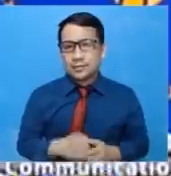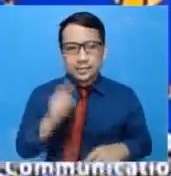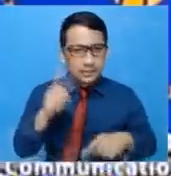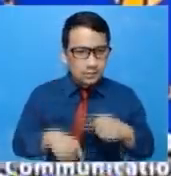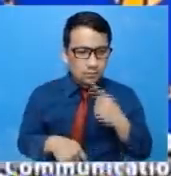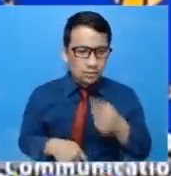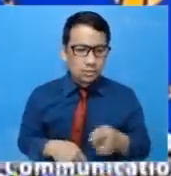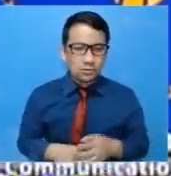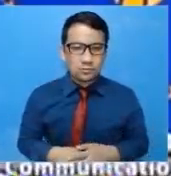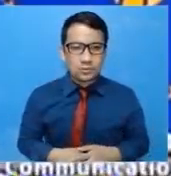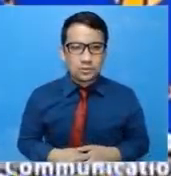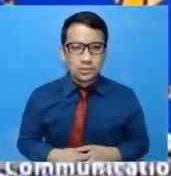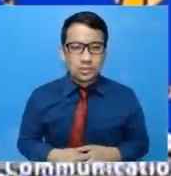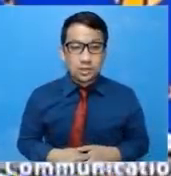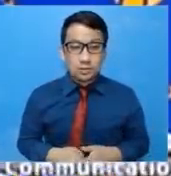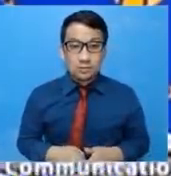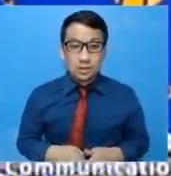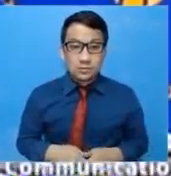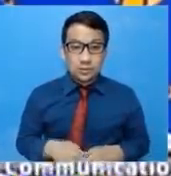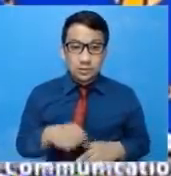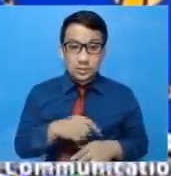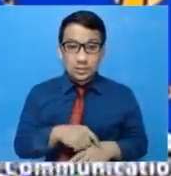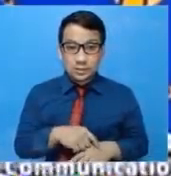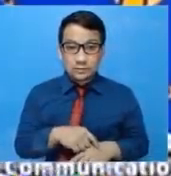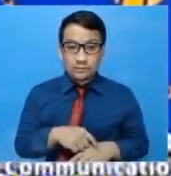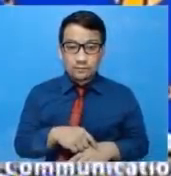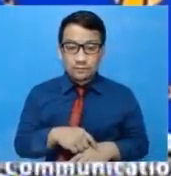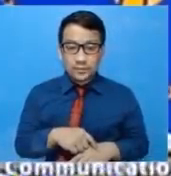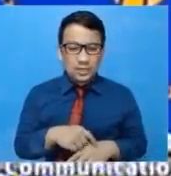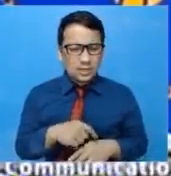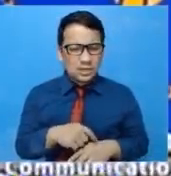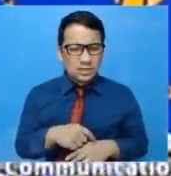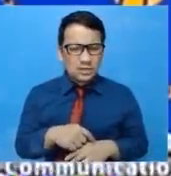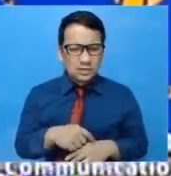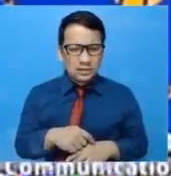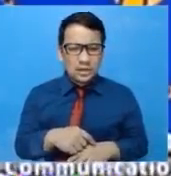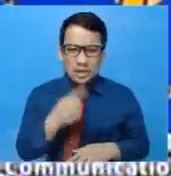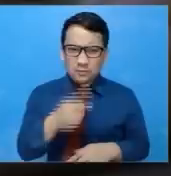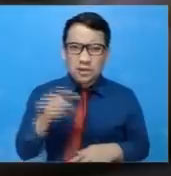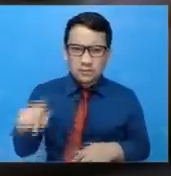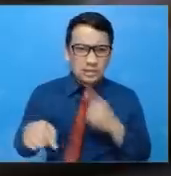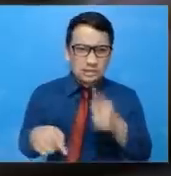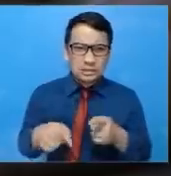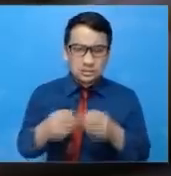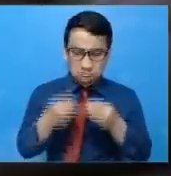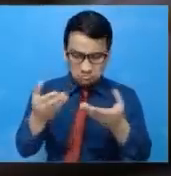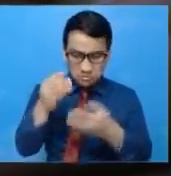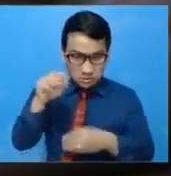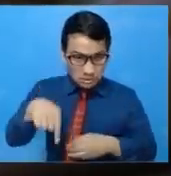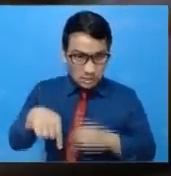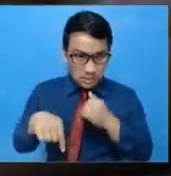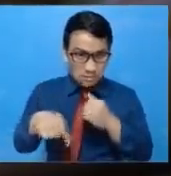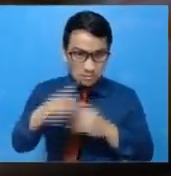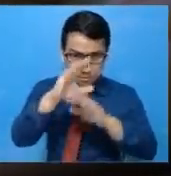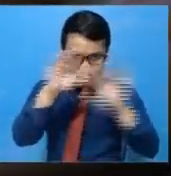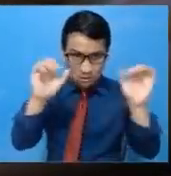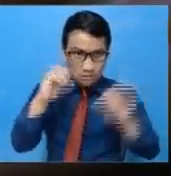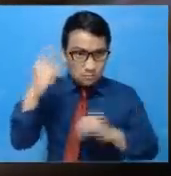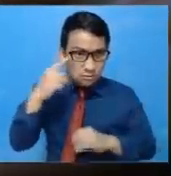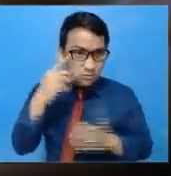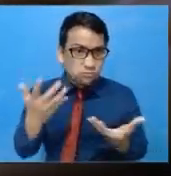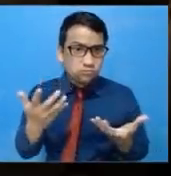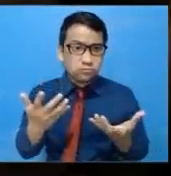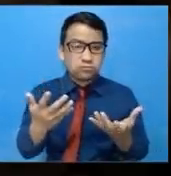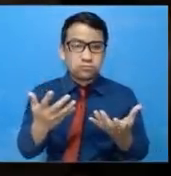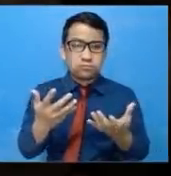eleksyon. Pag hindi, I will just be another son of a b**** playing politics. Wala ka namang sinabi noong all these years, puro